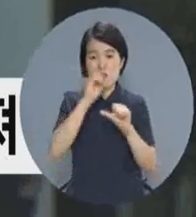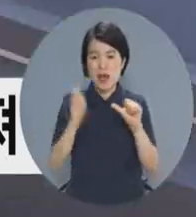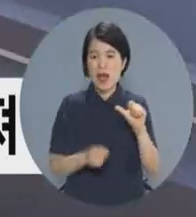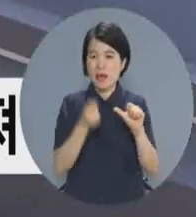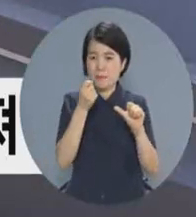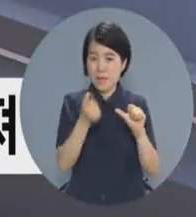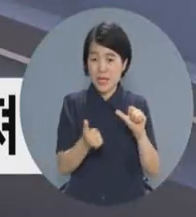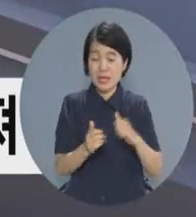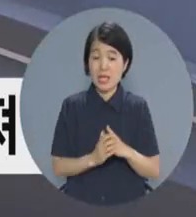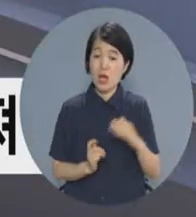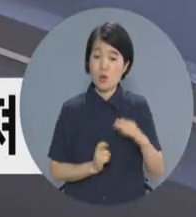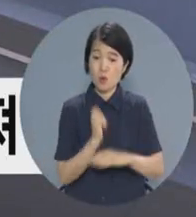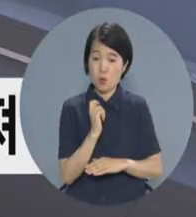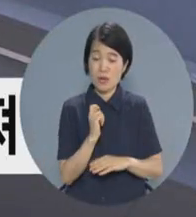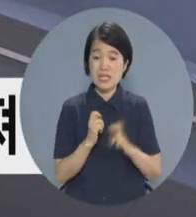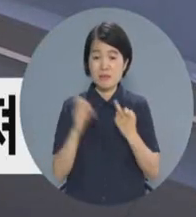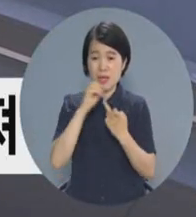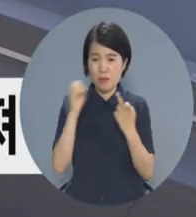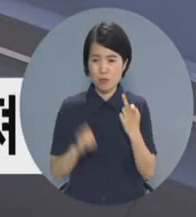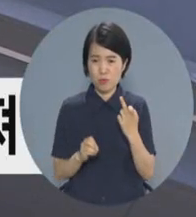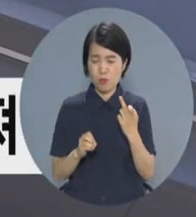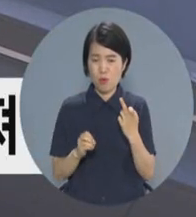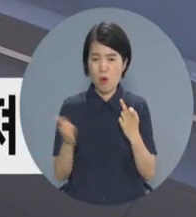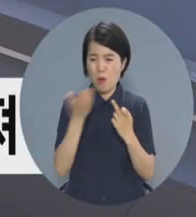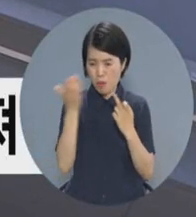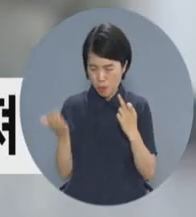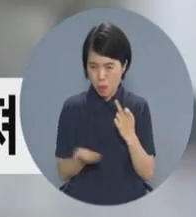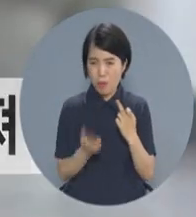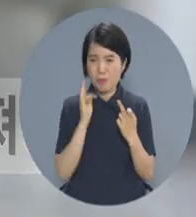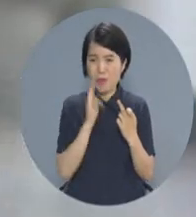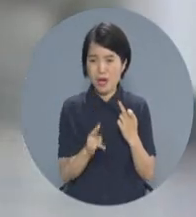불과하고 공군은 12%로 더 낮습니다.